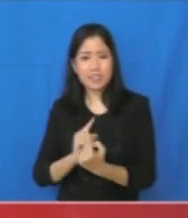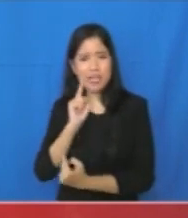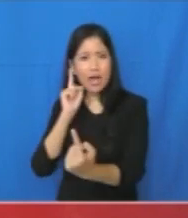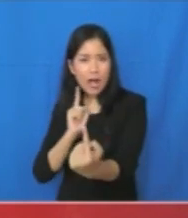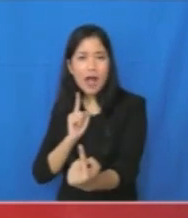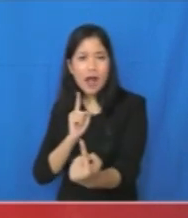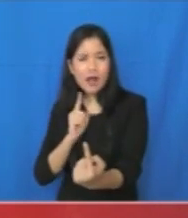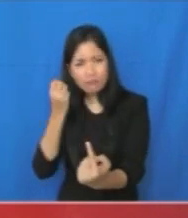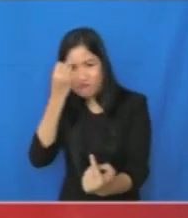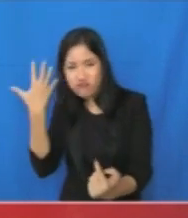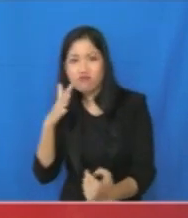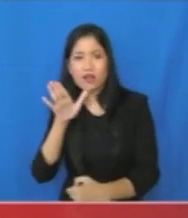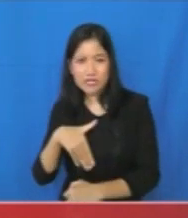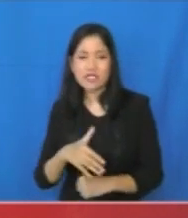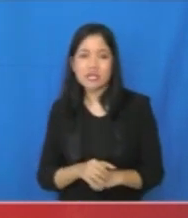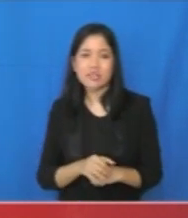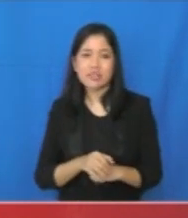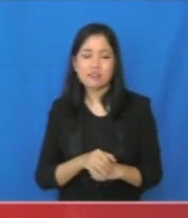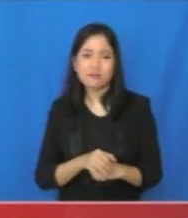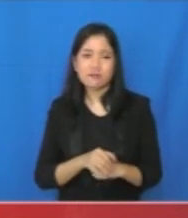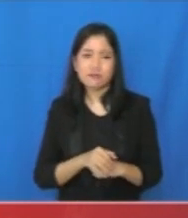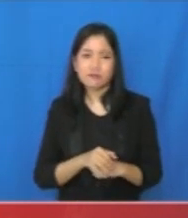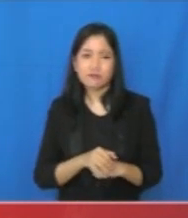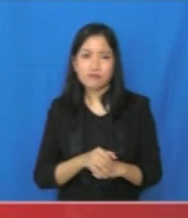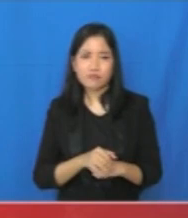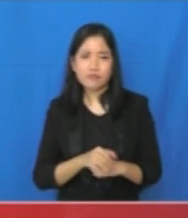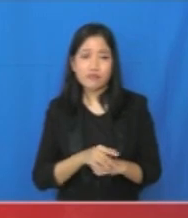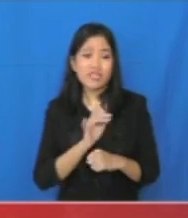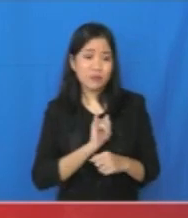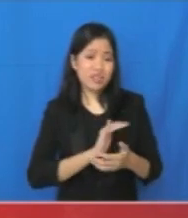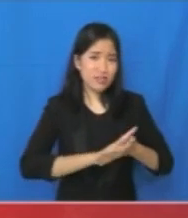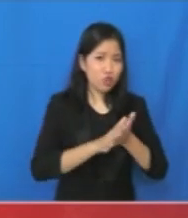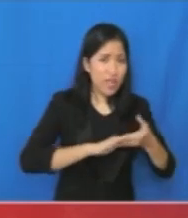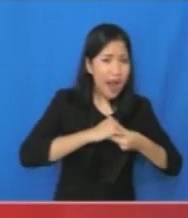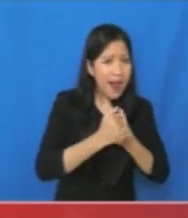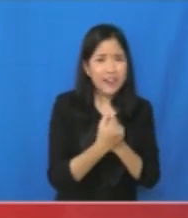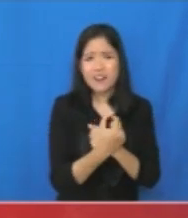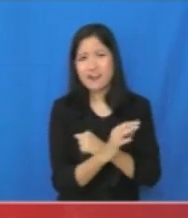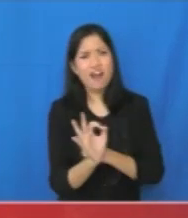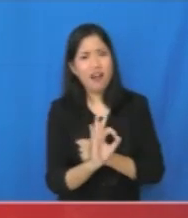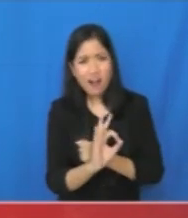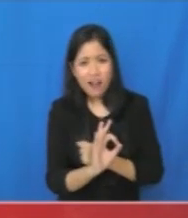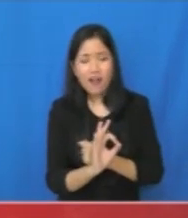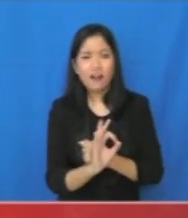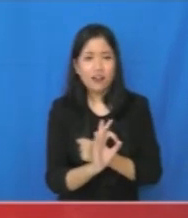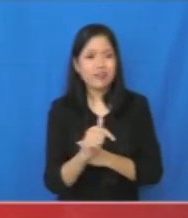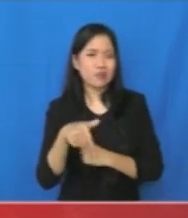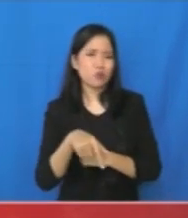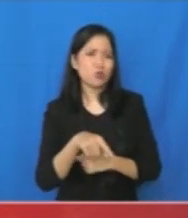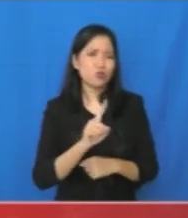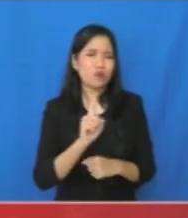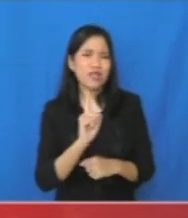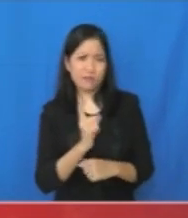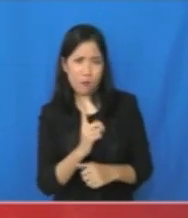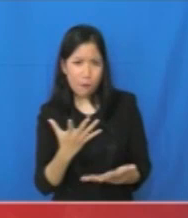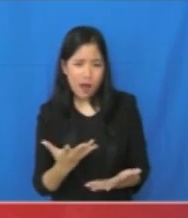cara mengabaikan untuk tidak rajin cuci tangan sehingga akibatnya adalah